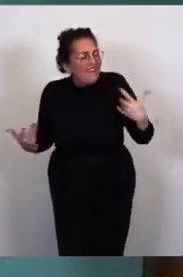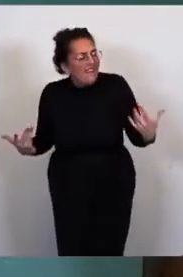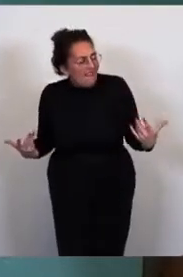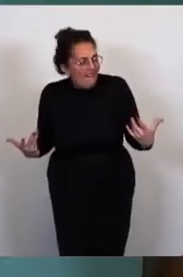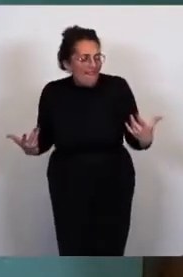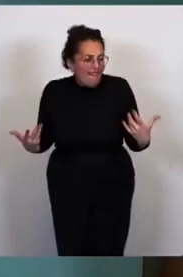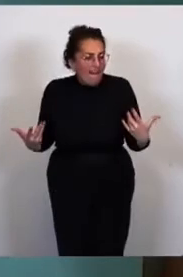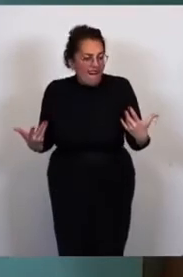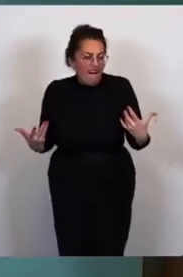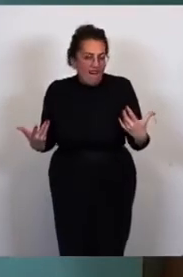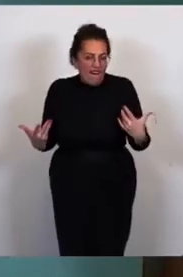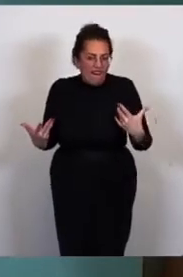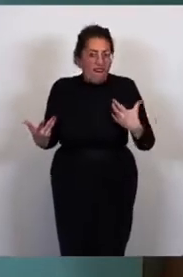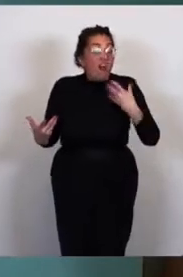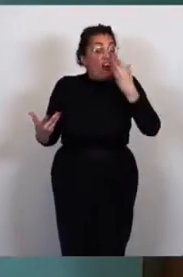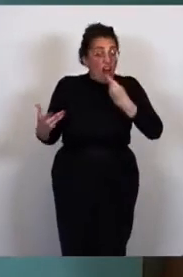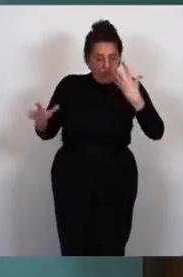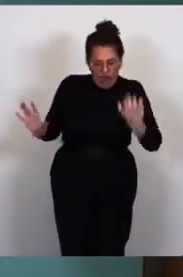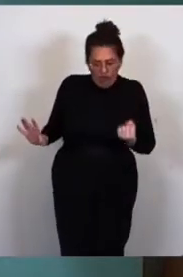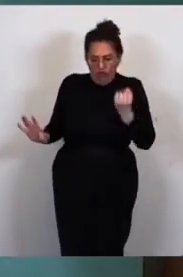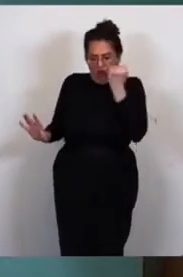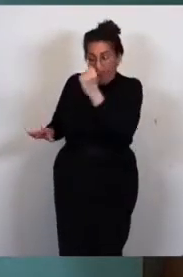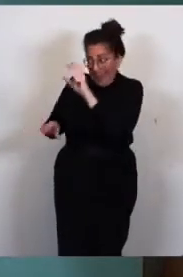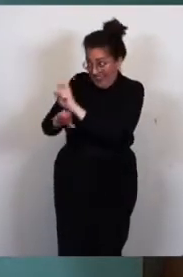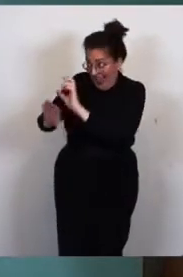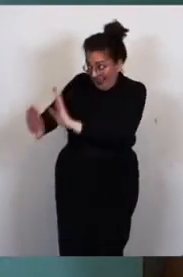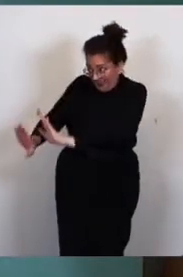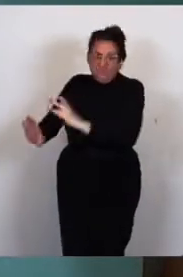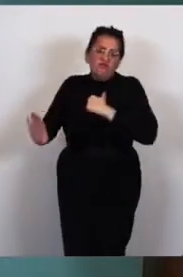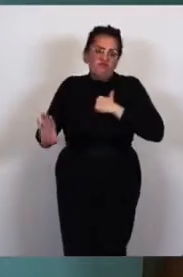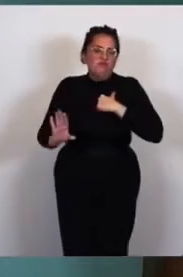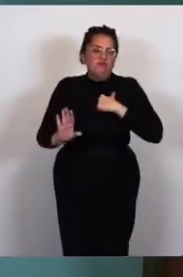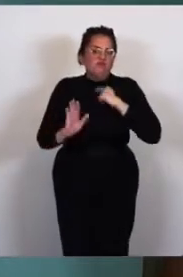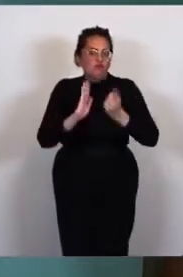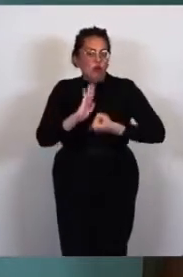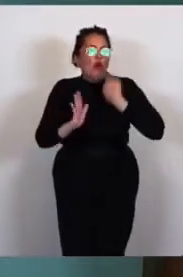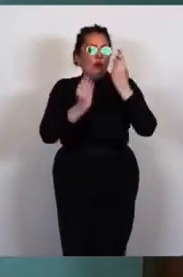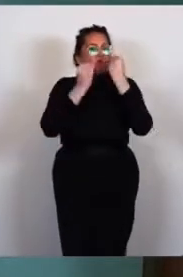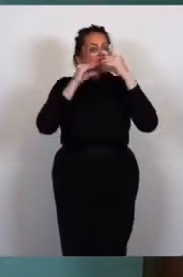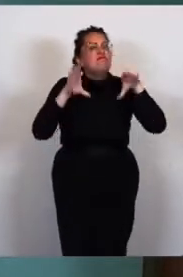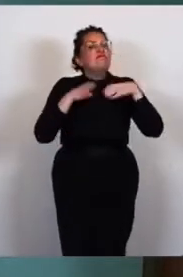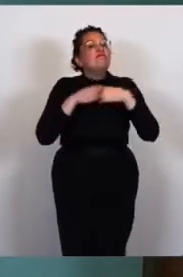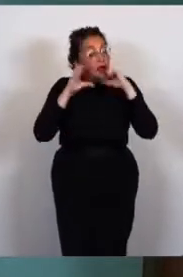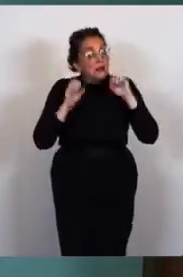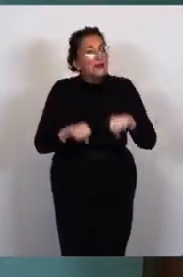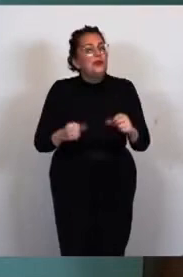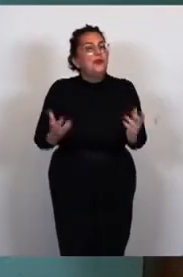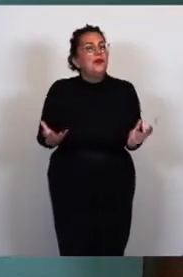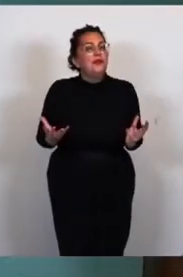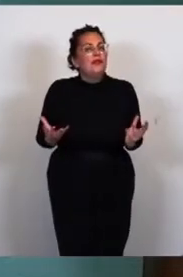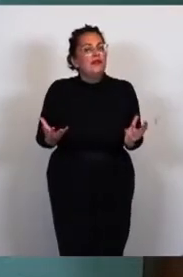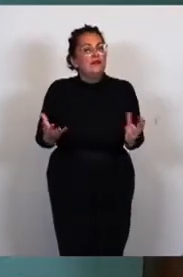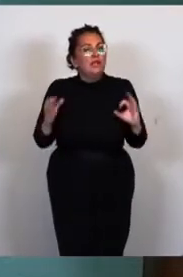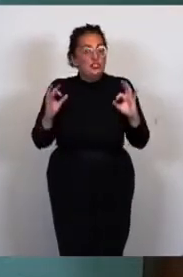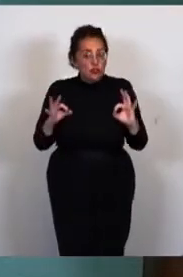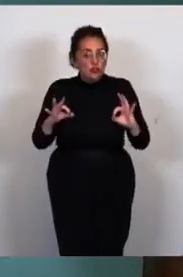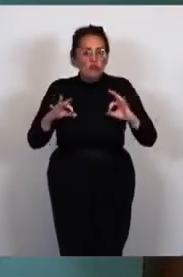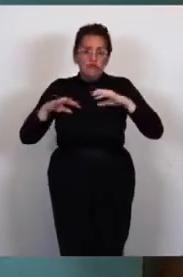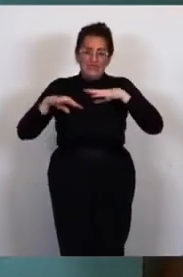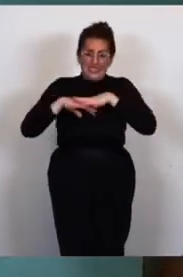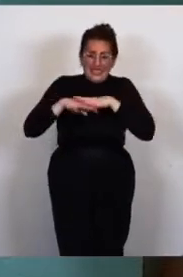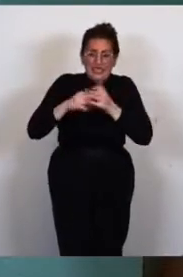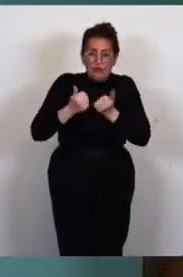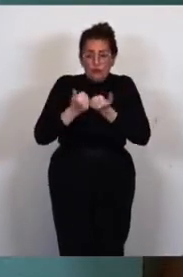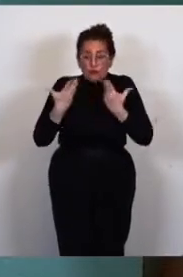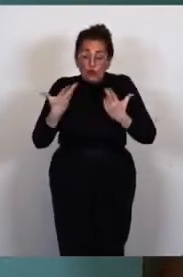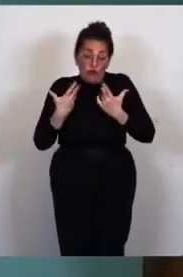avancée dans cette réforme des critères d'attribution. Et nous, on a beaucoup d'acteurs de terrain dans les quartiers qui viennent nous voir toutes les